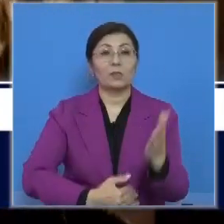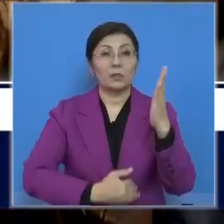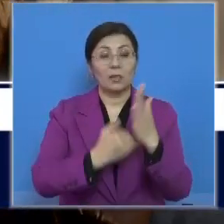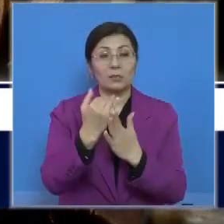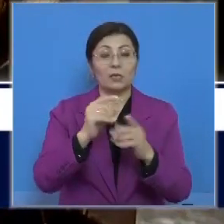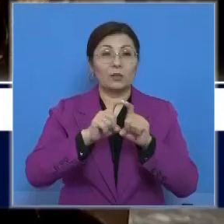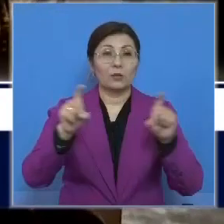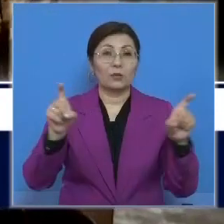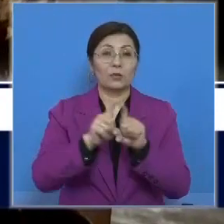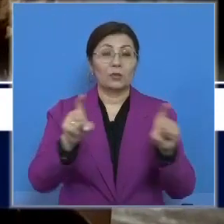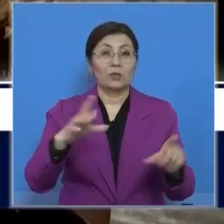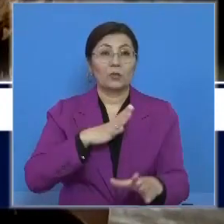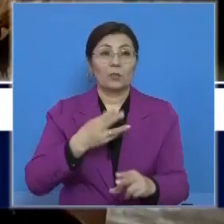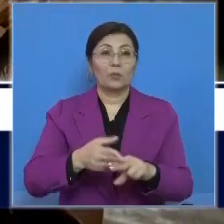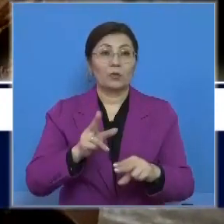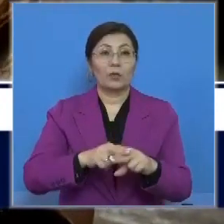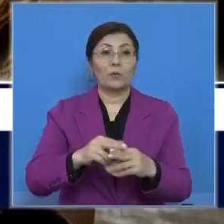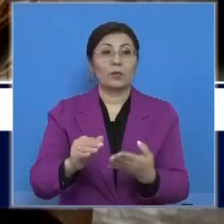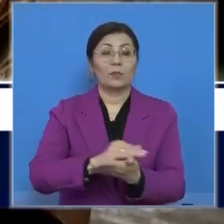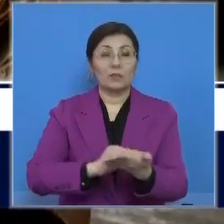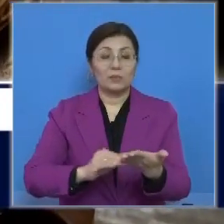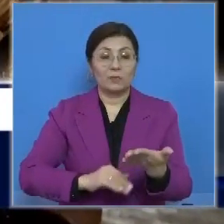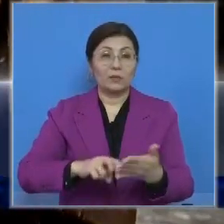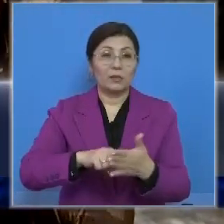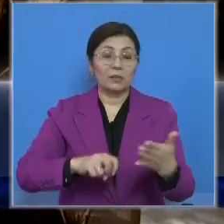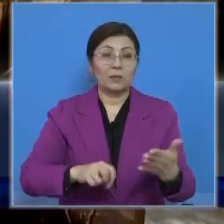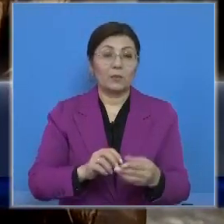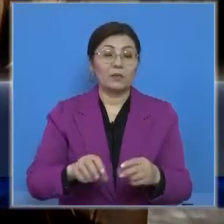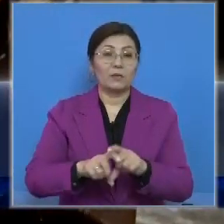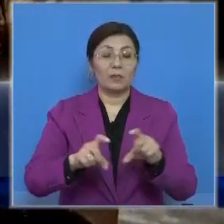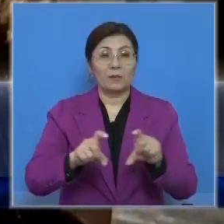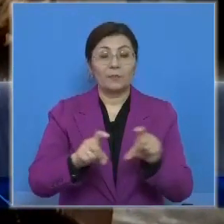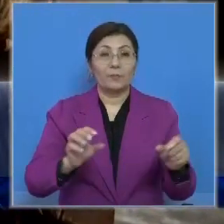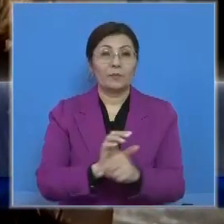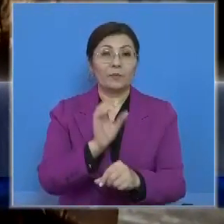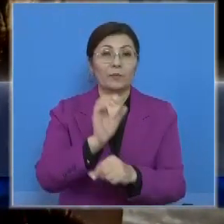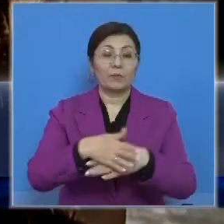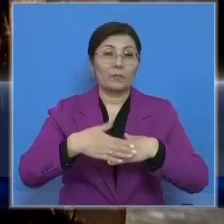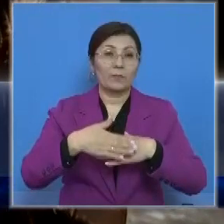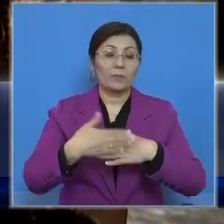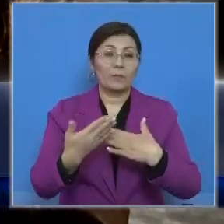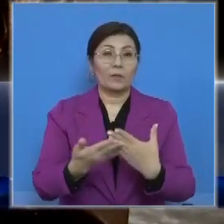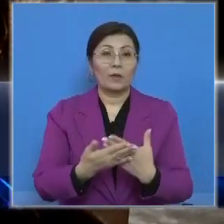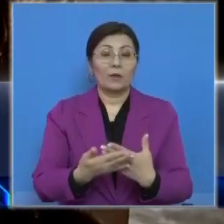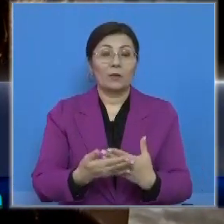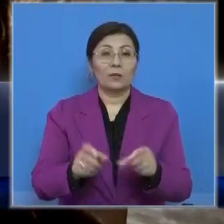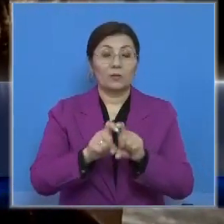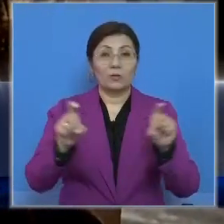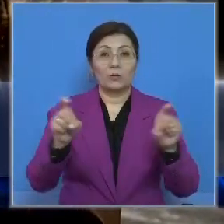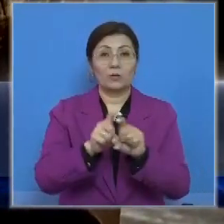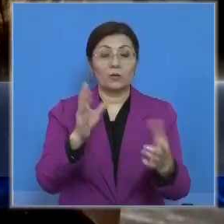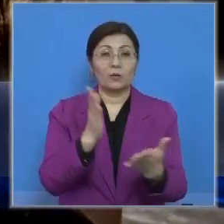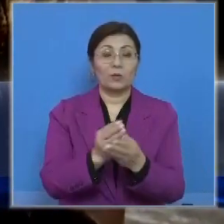Ондай дүкендерді біздер акты толтырып, тиісті мемлекеттік органдарға жолдап жатырмыз шарасын қолдану үшін. Кейбір дүкендер бар,